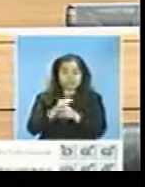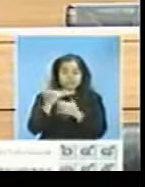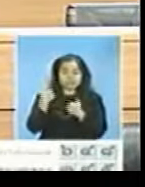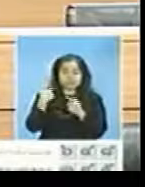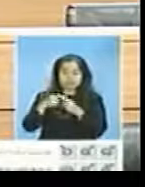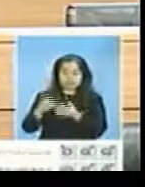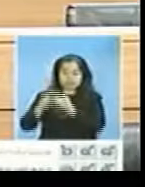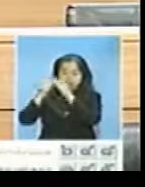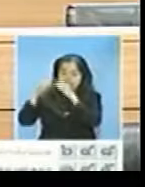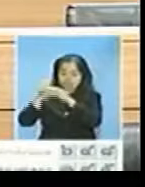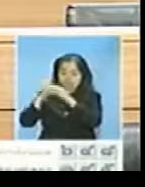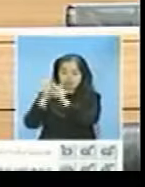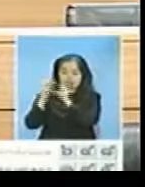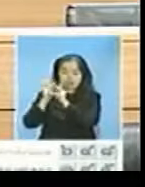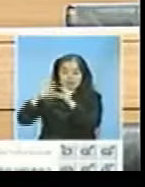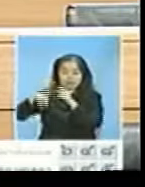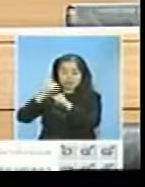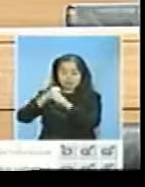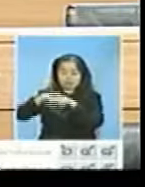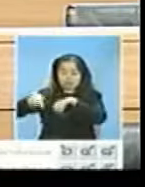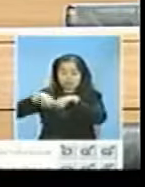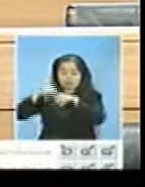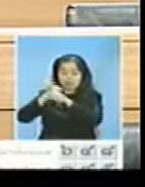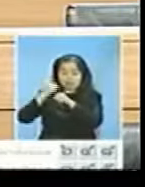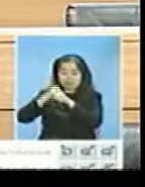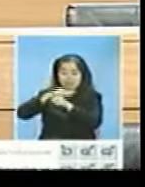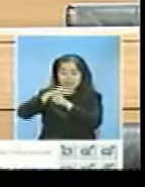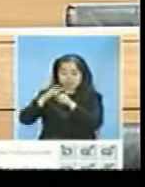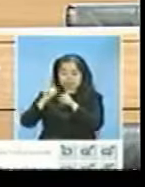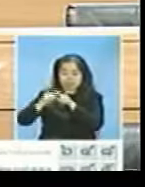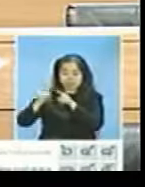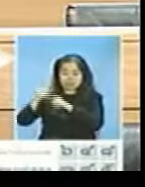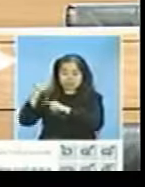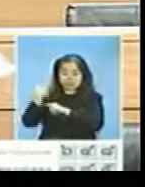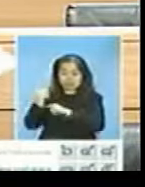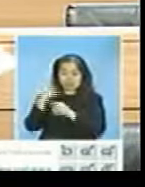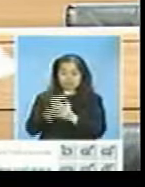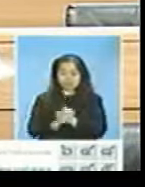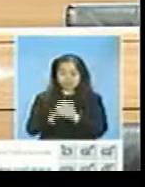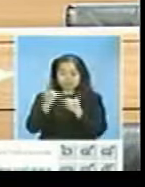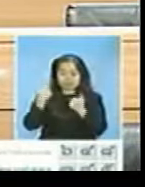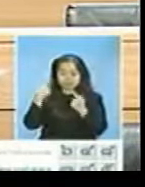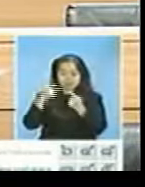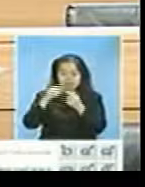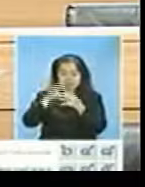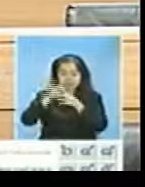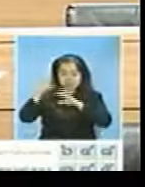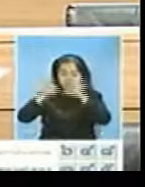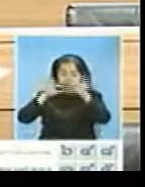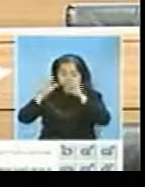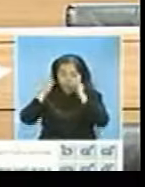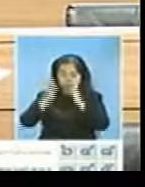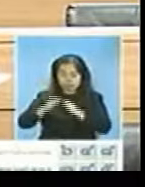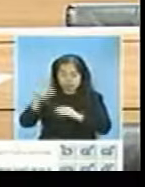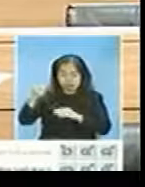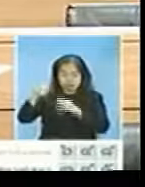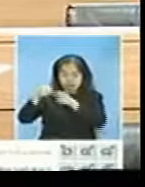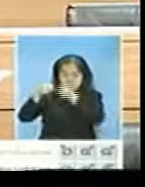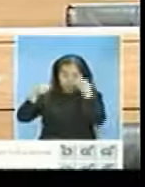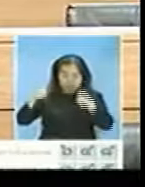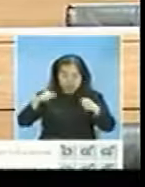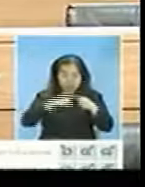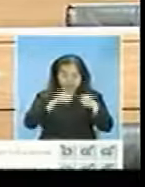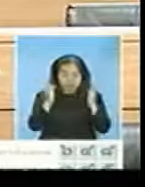งกรรมการผู้ร่างรัฐธรรมนูญอีก20คนแล้วก็ไปคัดเลือกมาจากสสรอีก10โทษก็เป็นรวม